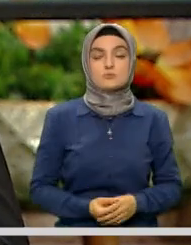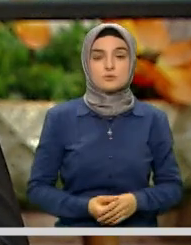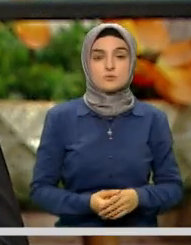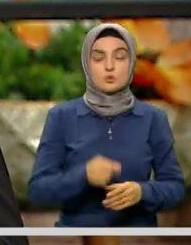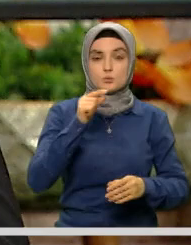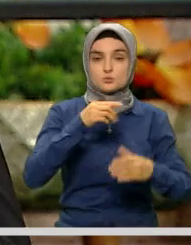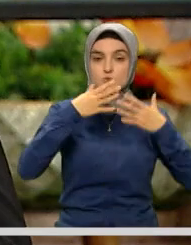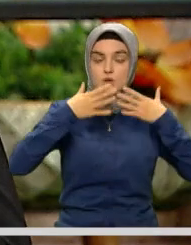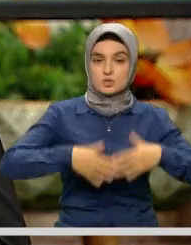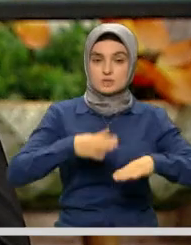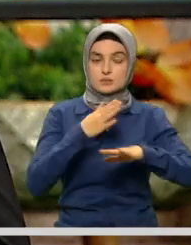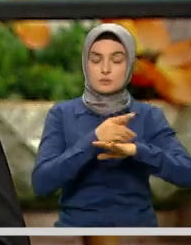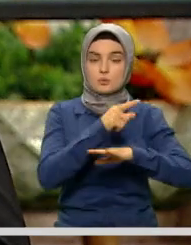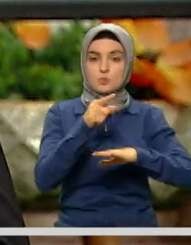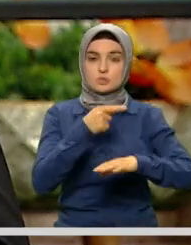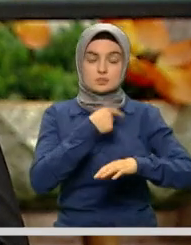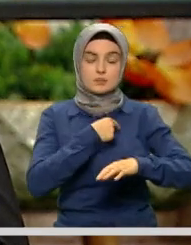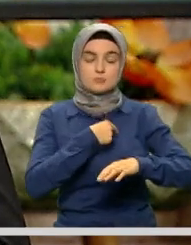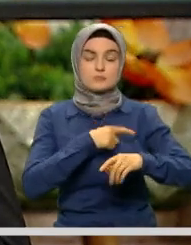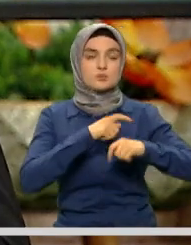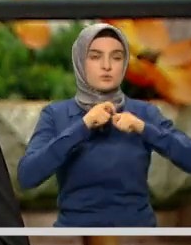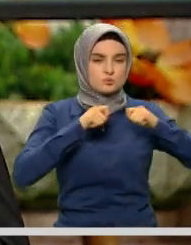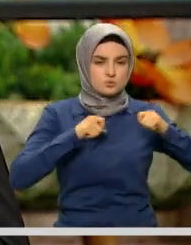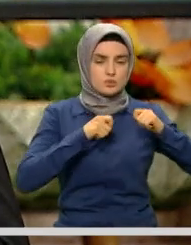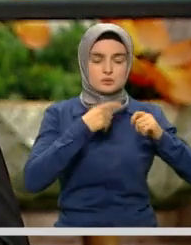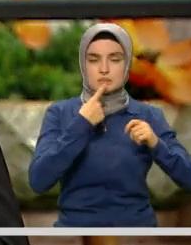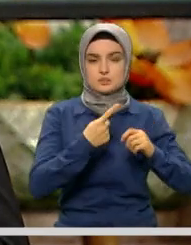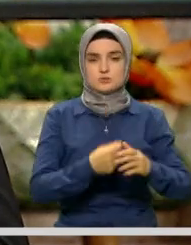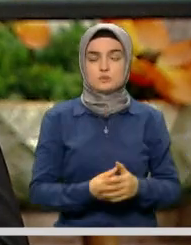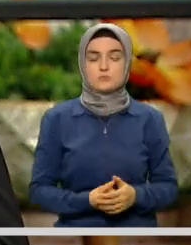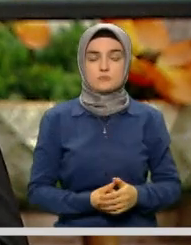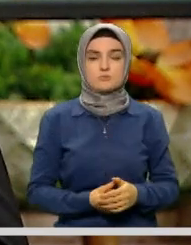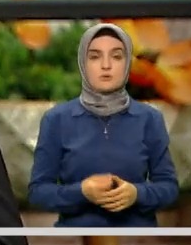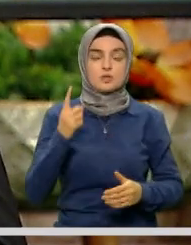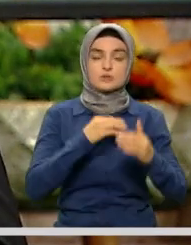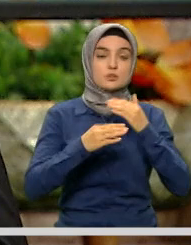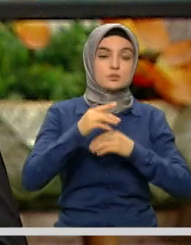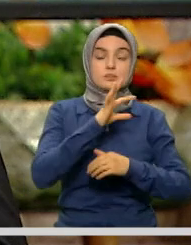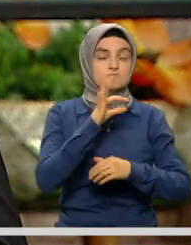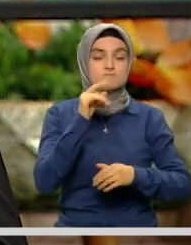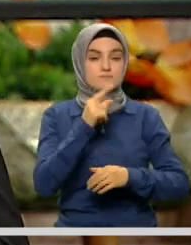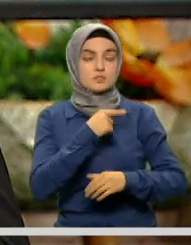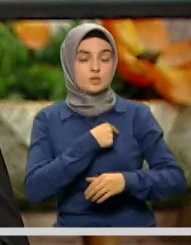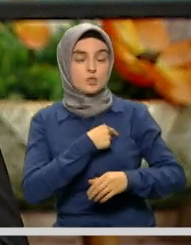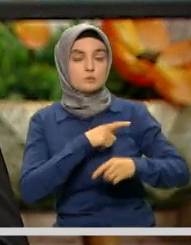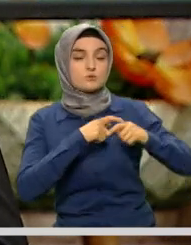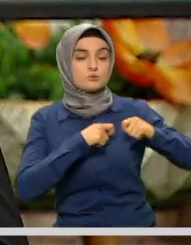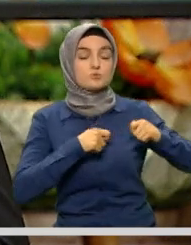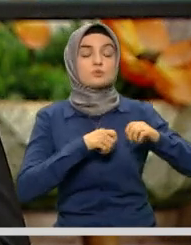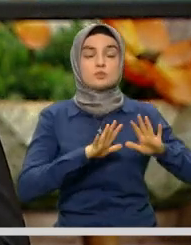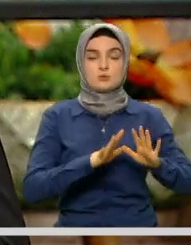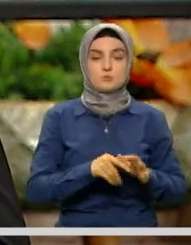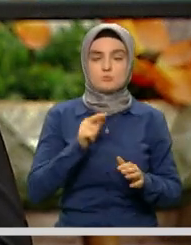halleri sebebiyle onların kalpleri mühürlenmiştir diyor. Cenab-ı Hak aslında kimsenin kalbini mühürlemiyor, mühürlemek de istemiyor. Yani böyle bir şey